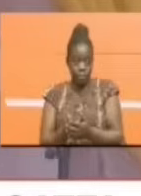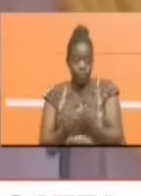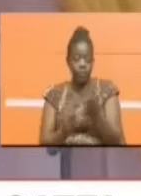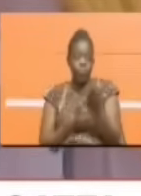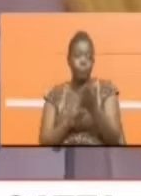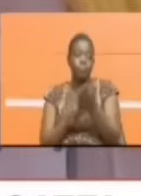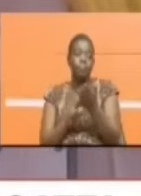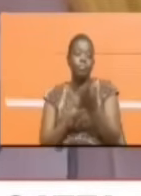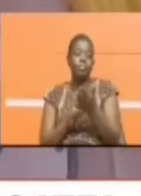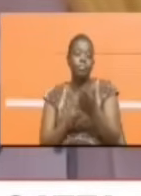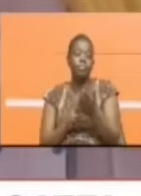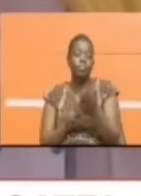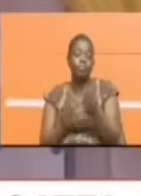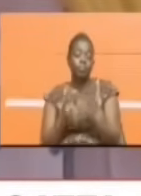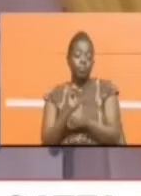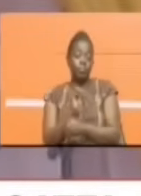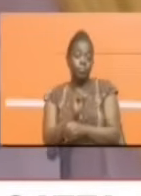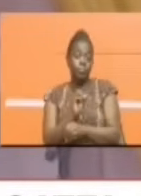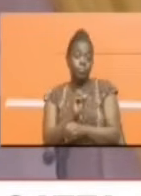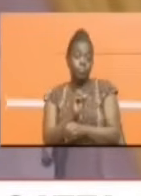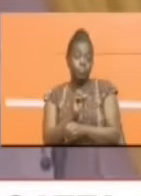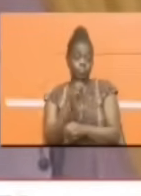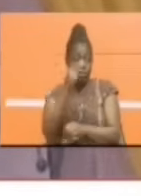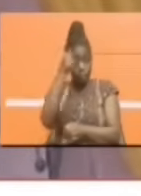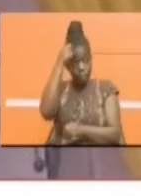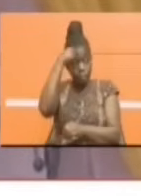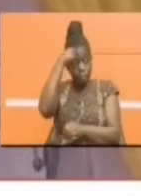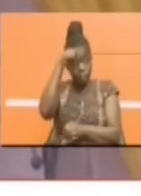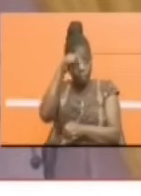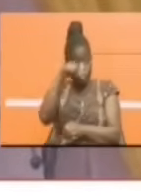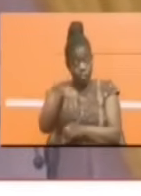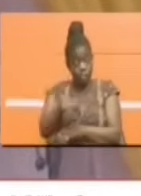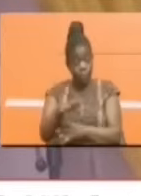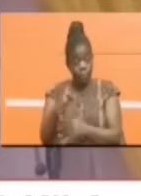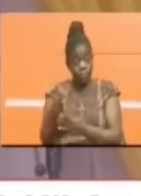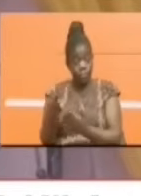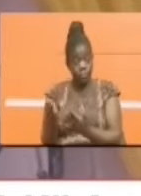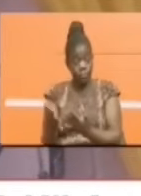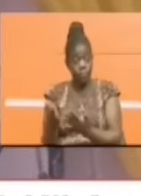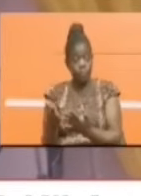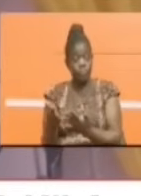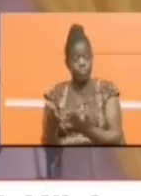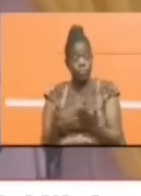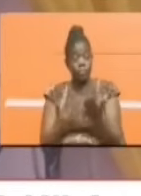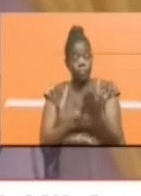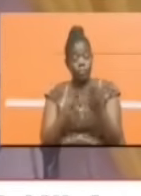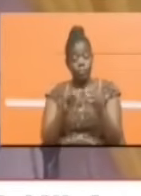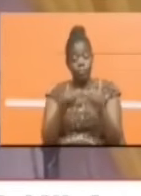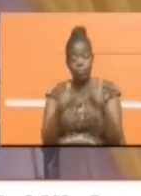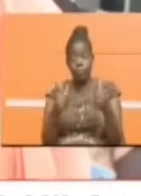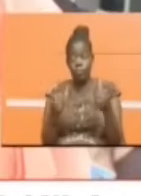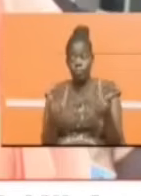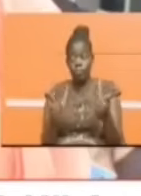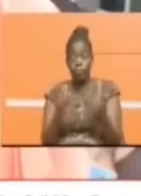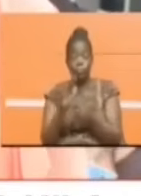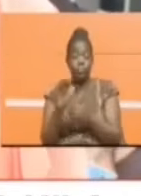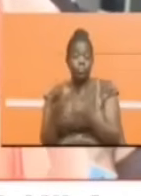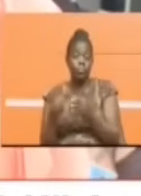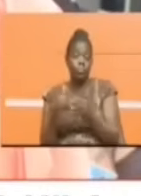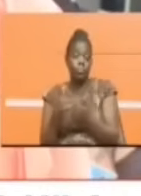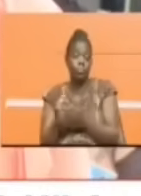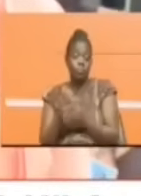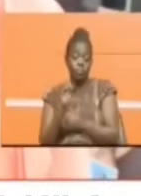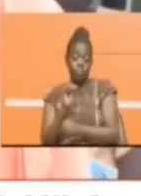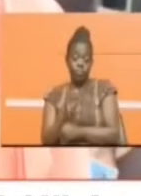tuyambise amagezi ago okulwanirira obulungi obulungi bwa bonna.